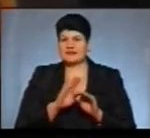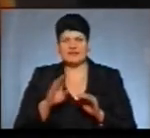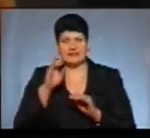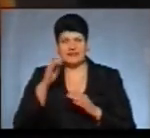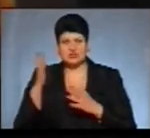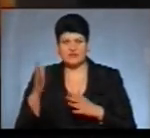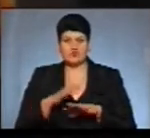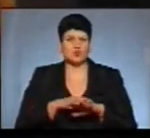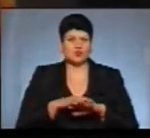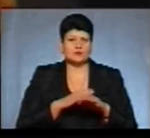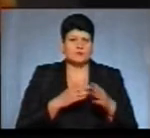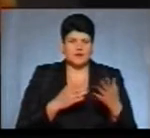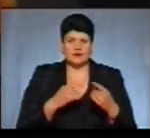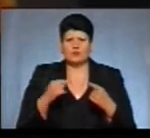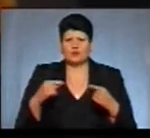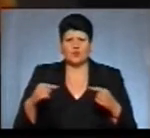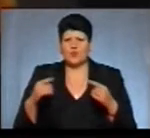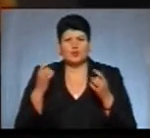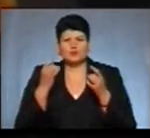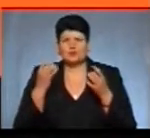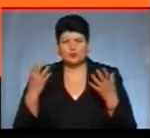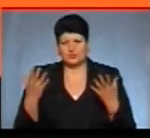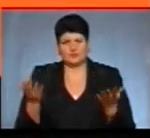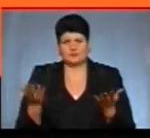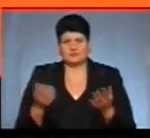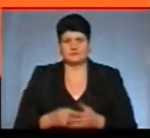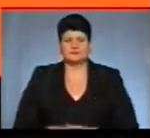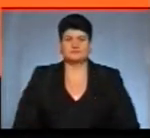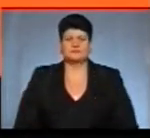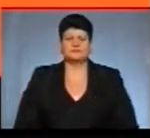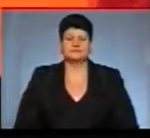ні суспільної, ні будь-якої навіть культурологічної.